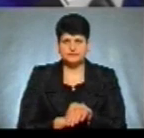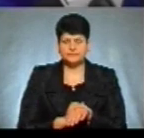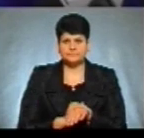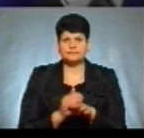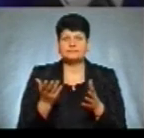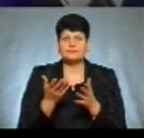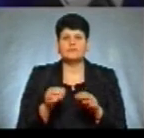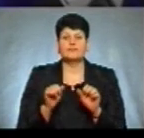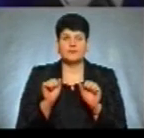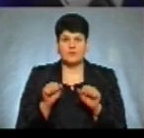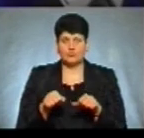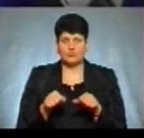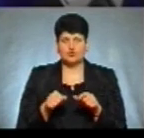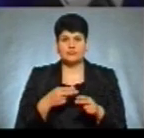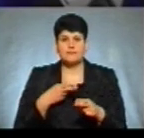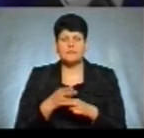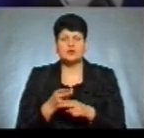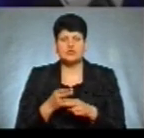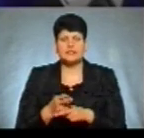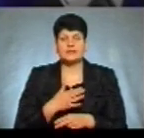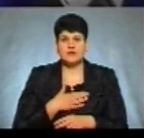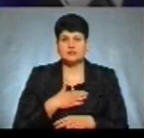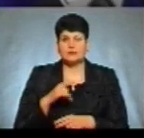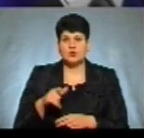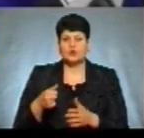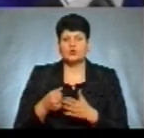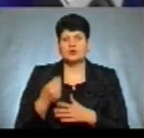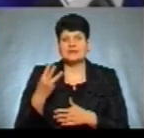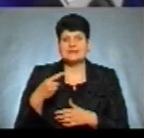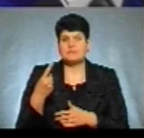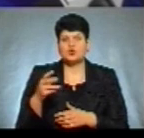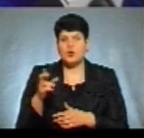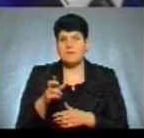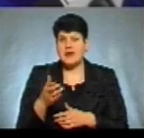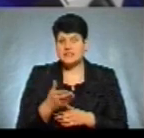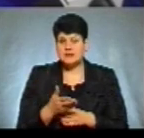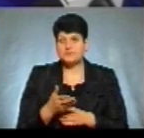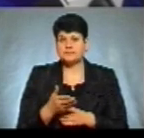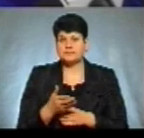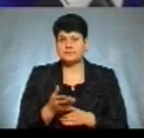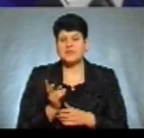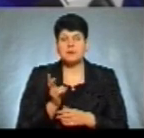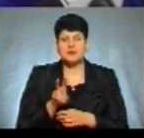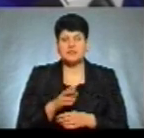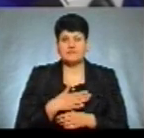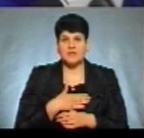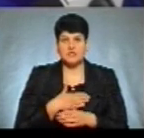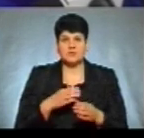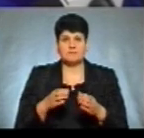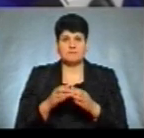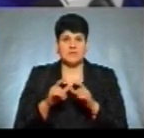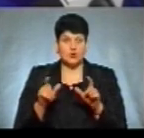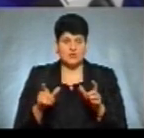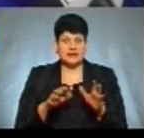які можуть перешкоджати нашим громадянам до 31 березня прийти в наші підрозділи і